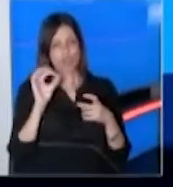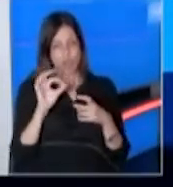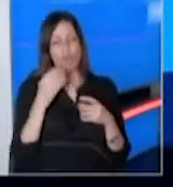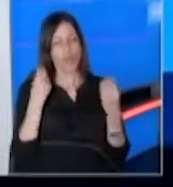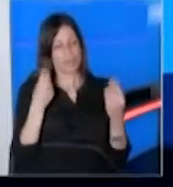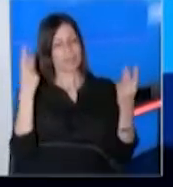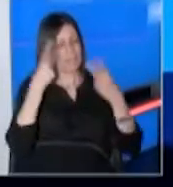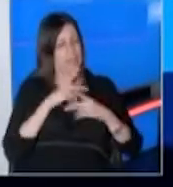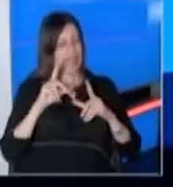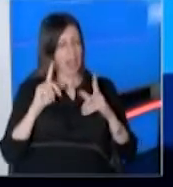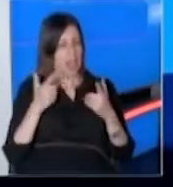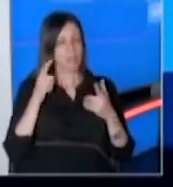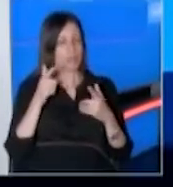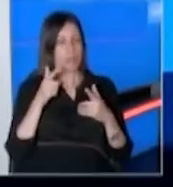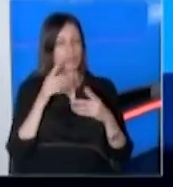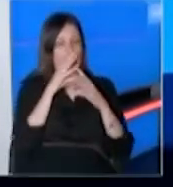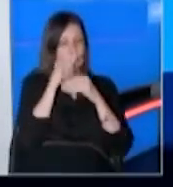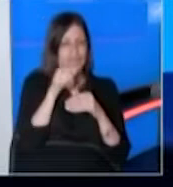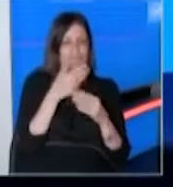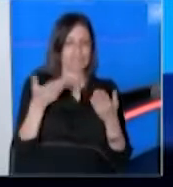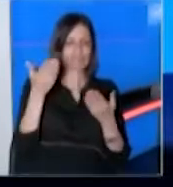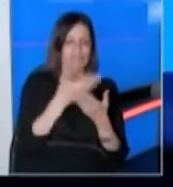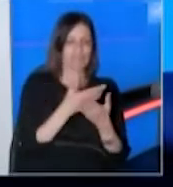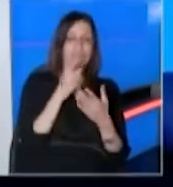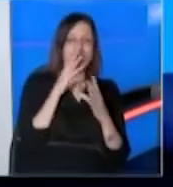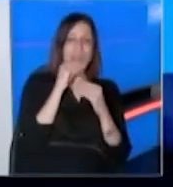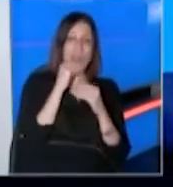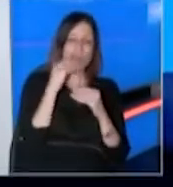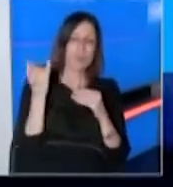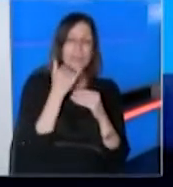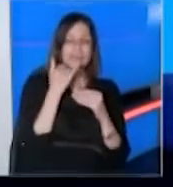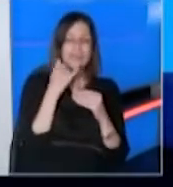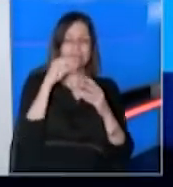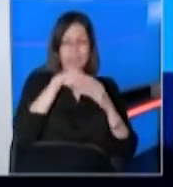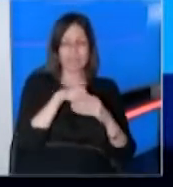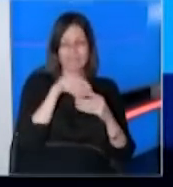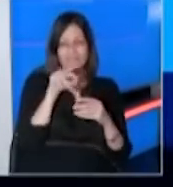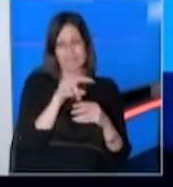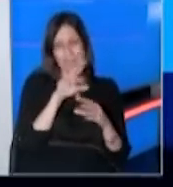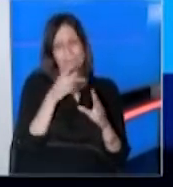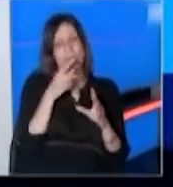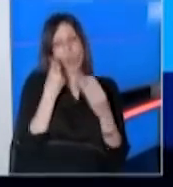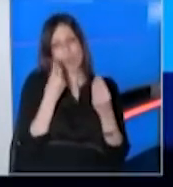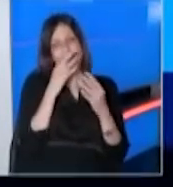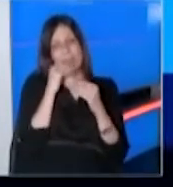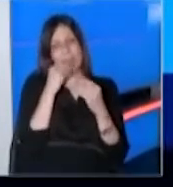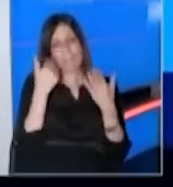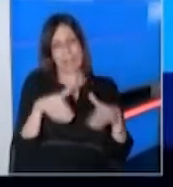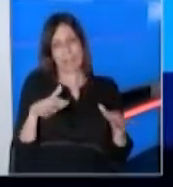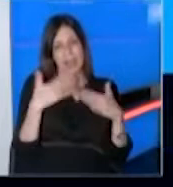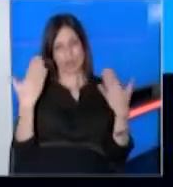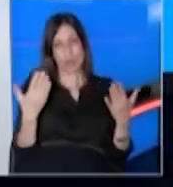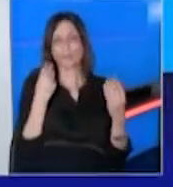למה, ורק הוא יעלה לדיון. עכשיו, הם מדברים תמיד בינם לבינם. עוד רגע נגיע למגבלה הגדולה. רגע, יש לי